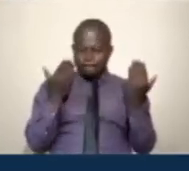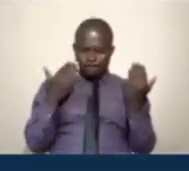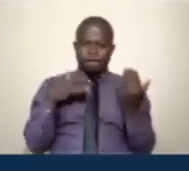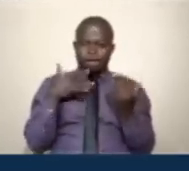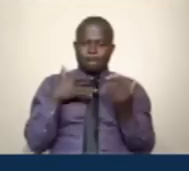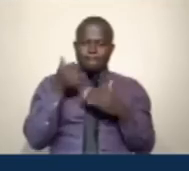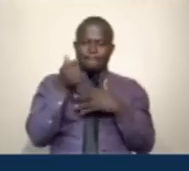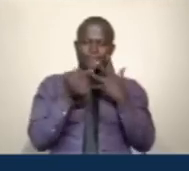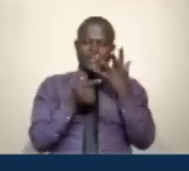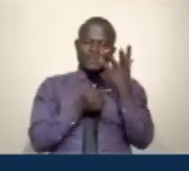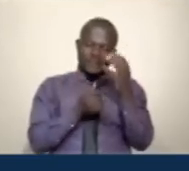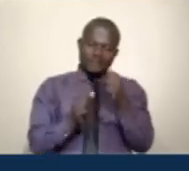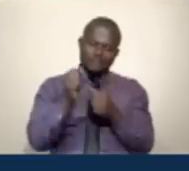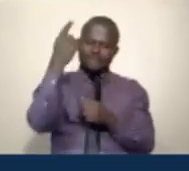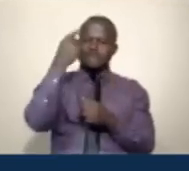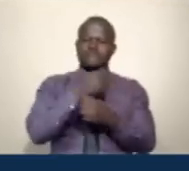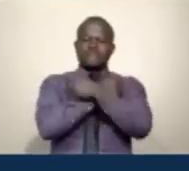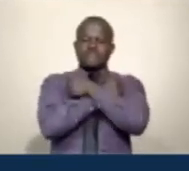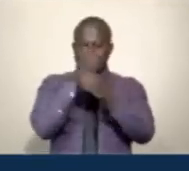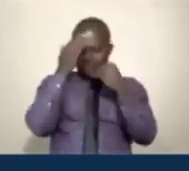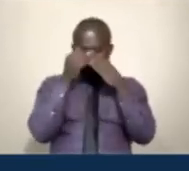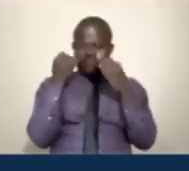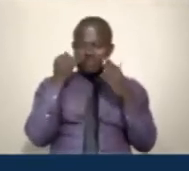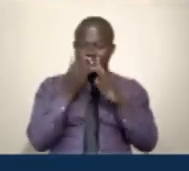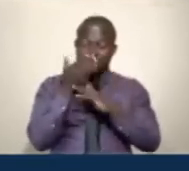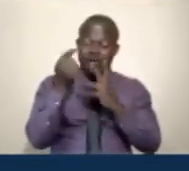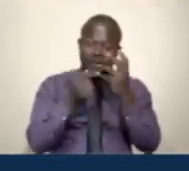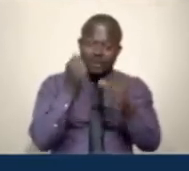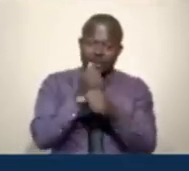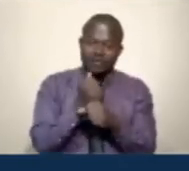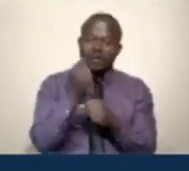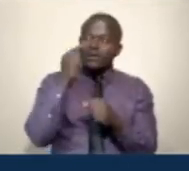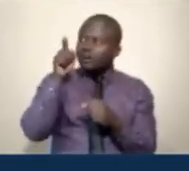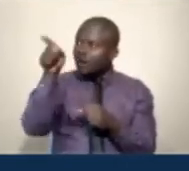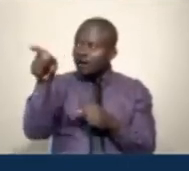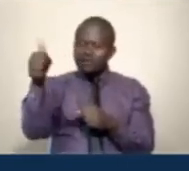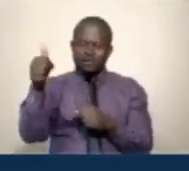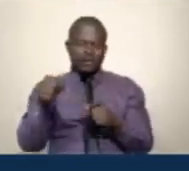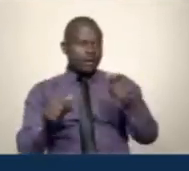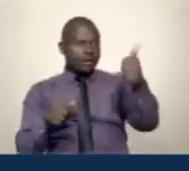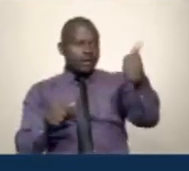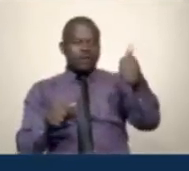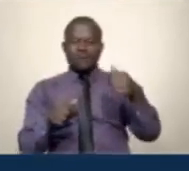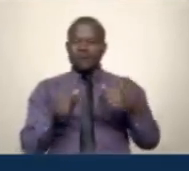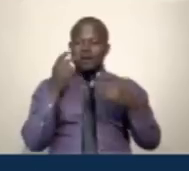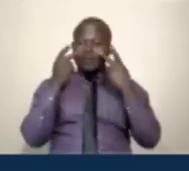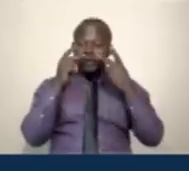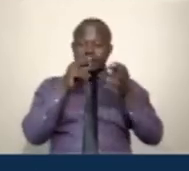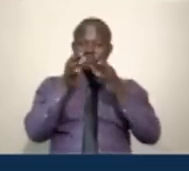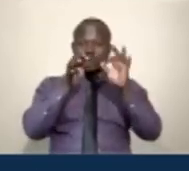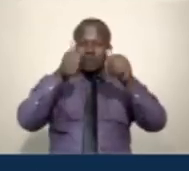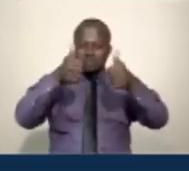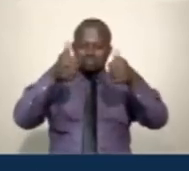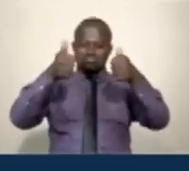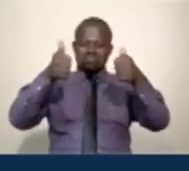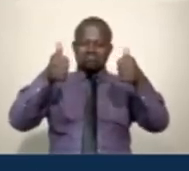nicyo kintu cya mbere nkunze. Ko iyo umuntu anyuze nko ku kintu nakoze akavuga ngo kira kintu ni cyiza, akabona ubusobanuro bwacyo, akabona